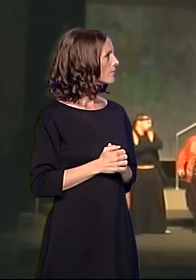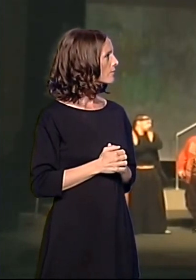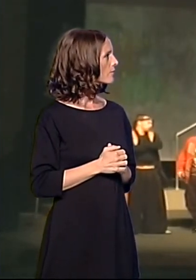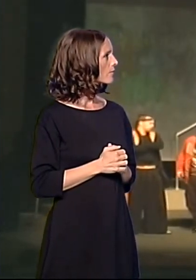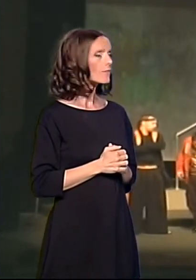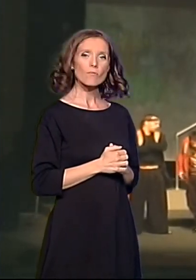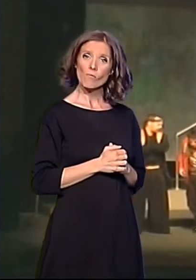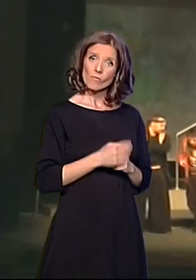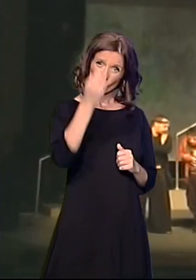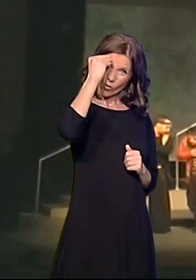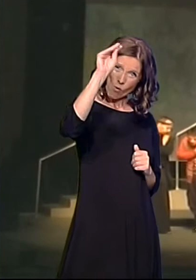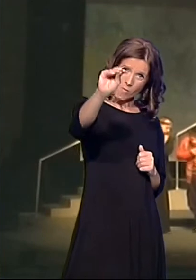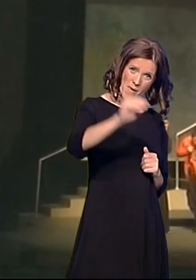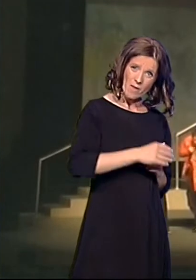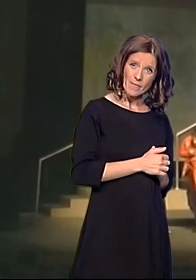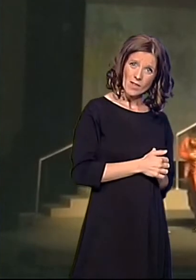Čao. Upam se to.